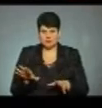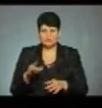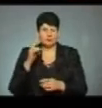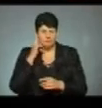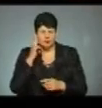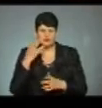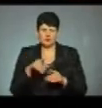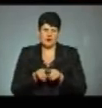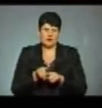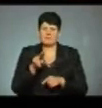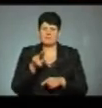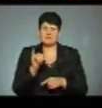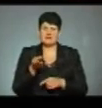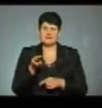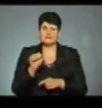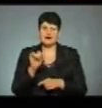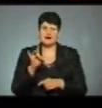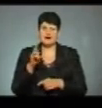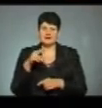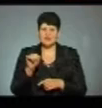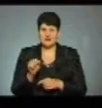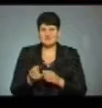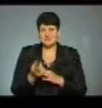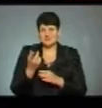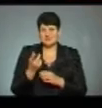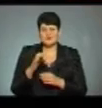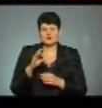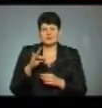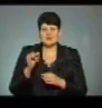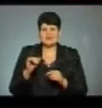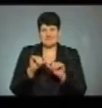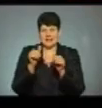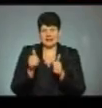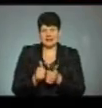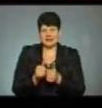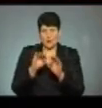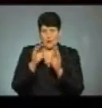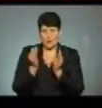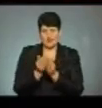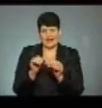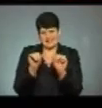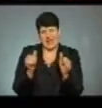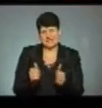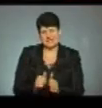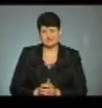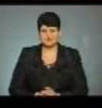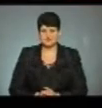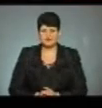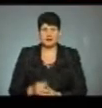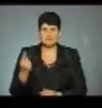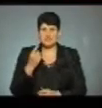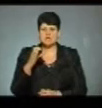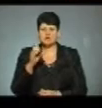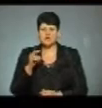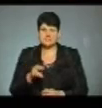як петарда. Ну і вилетів такий сюрприз – Валентинка, кулька в вигляді серця. Перше соціальне таксі